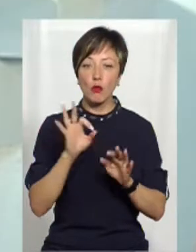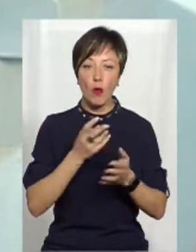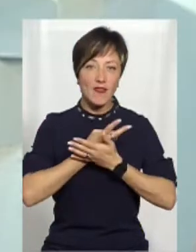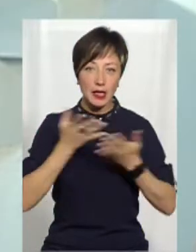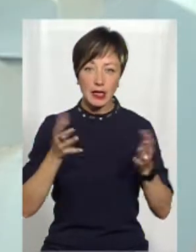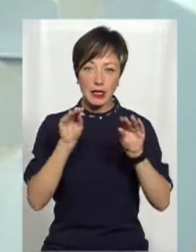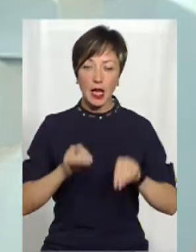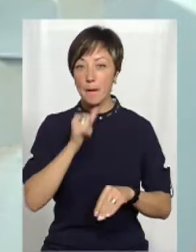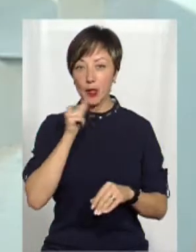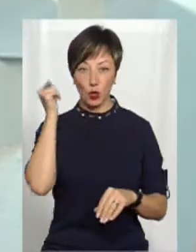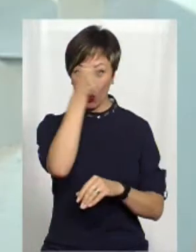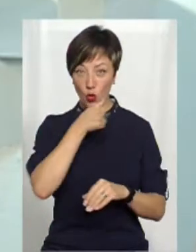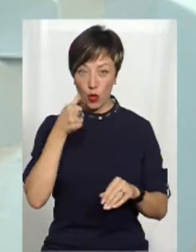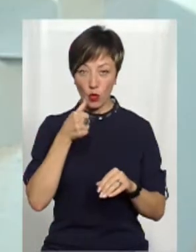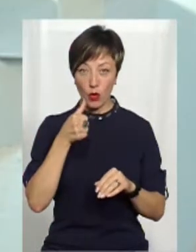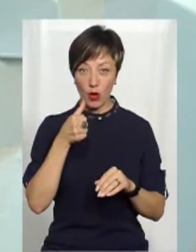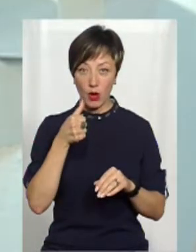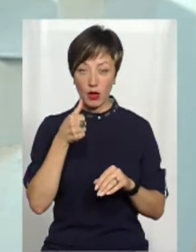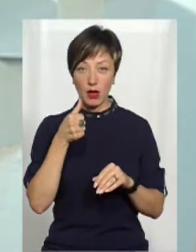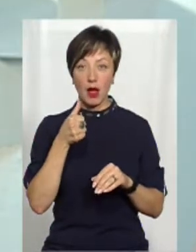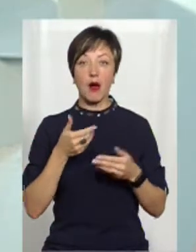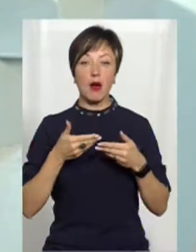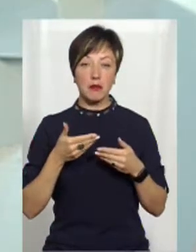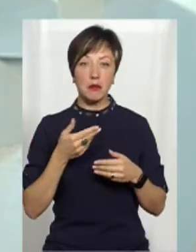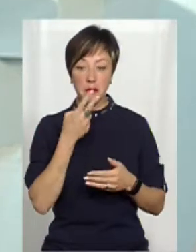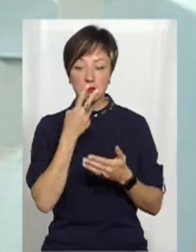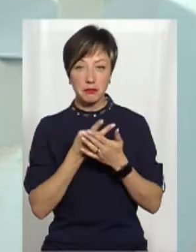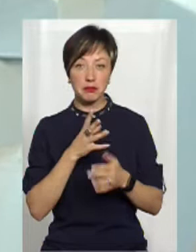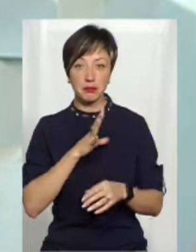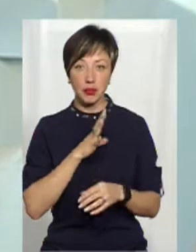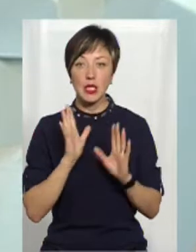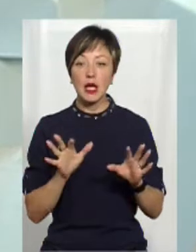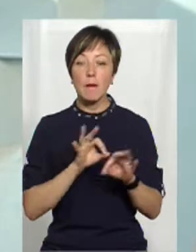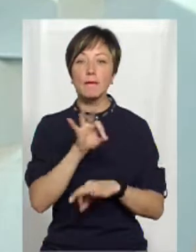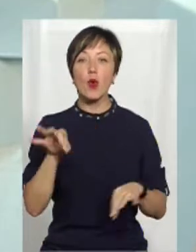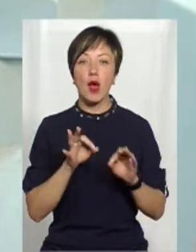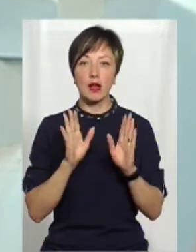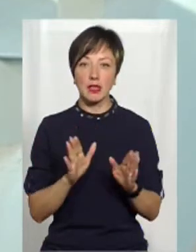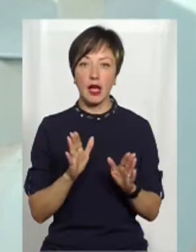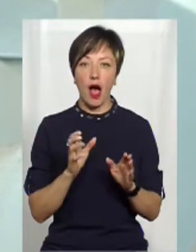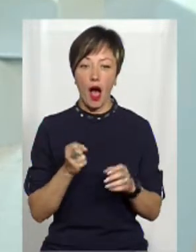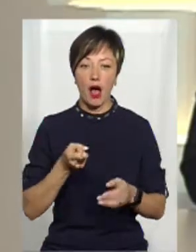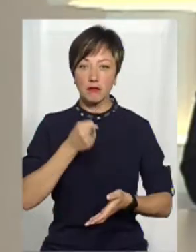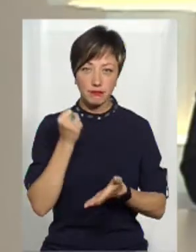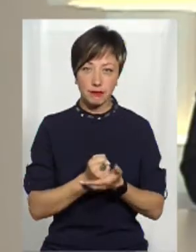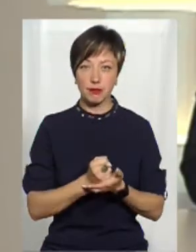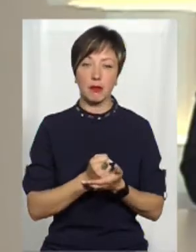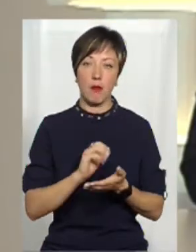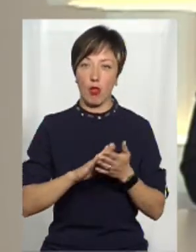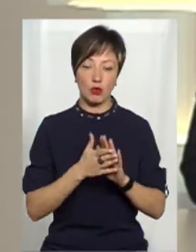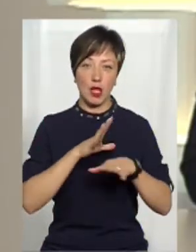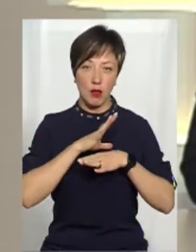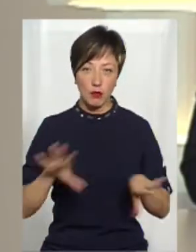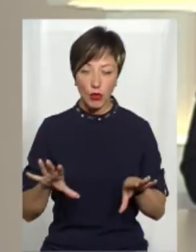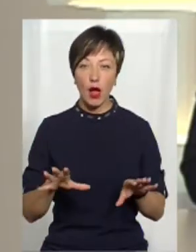час, коли минулого року, за 17 рік, ми фіксували, що тільки проєкт положення цього є, а самого положення